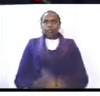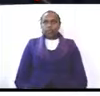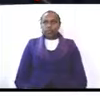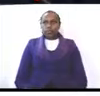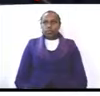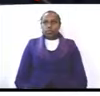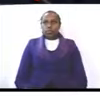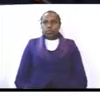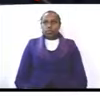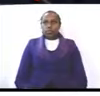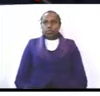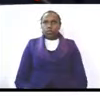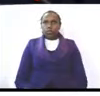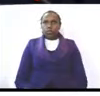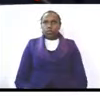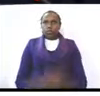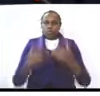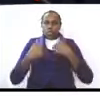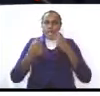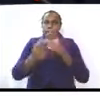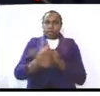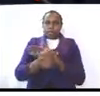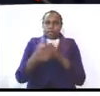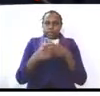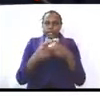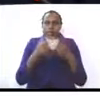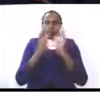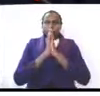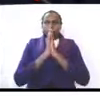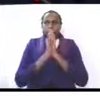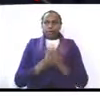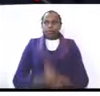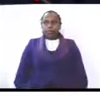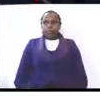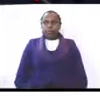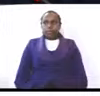Tutapata wimbo kisha tuingie kwa maombi.